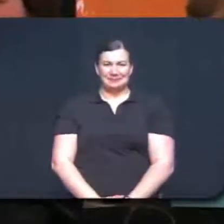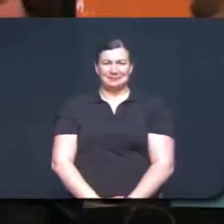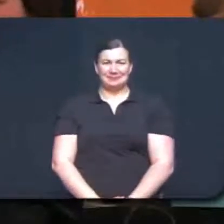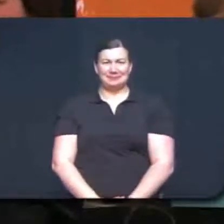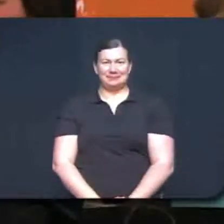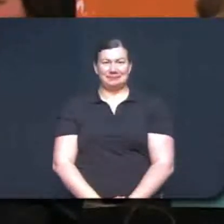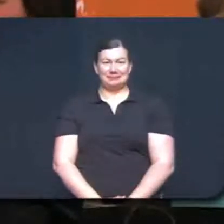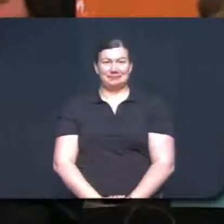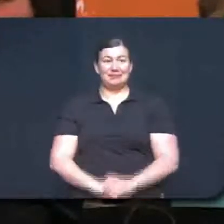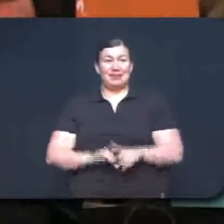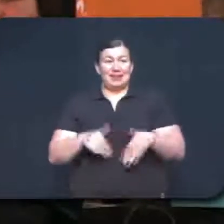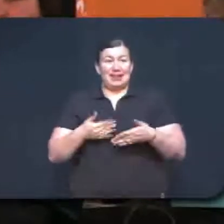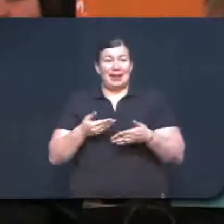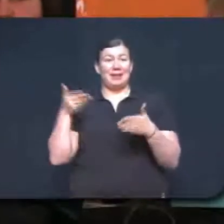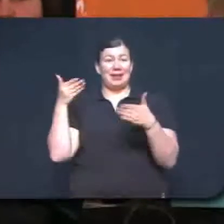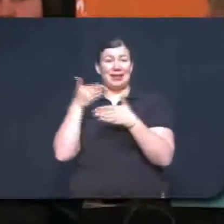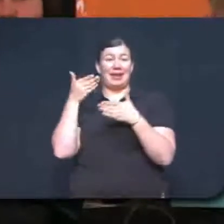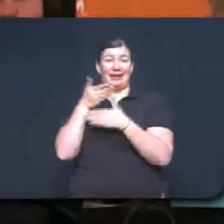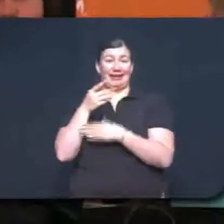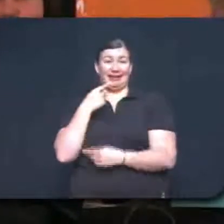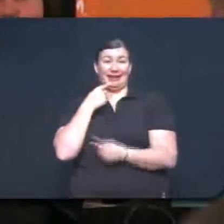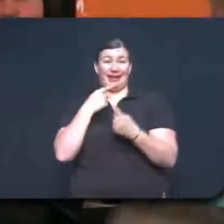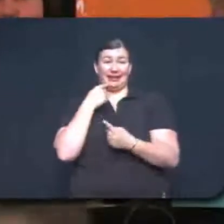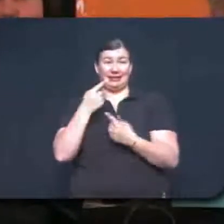doch gibt es eine Gegenrede